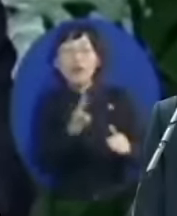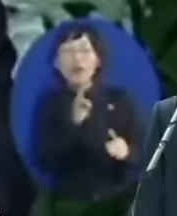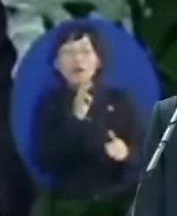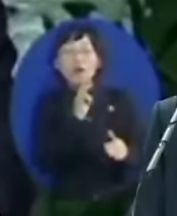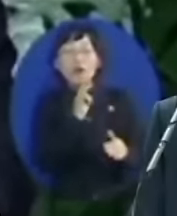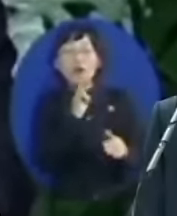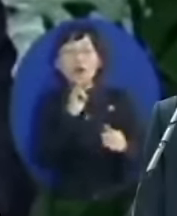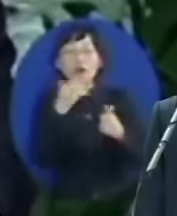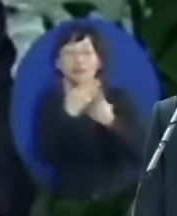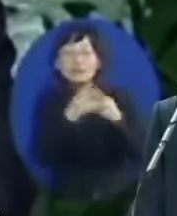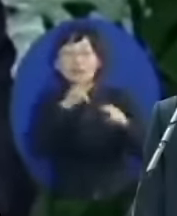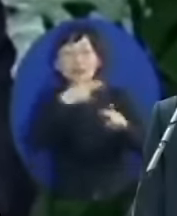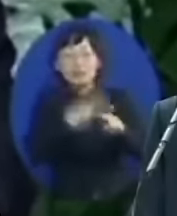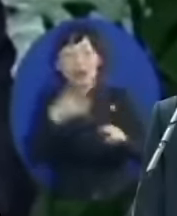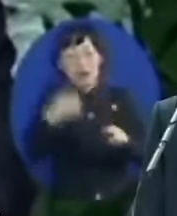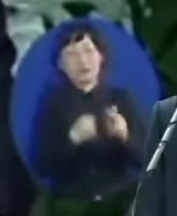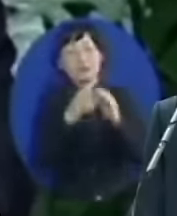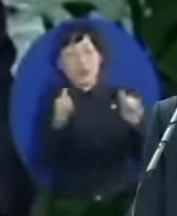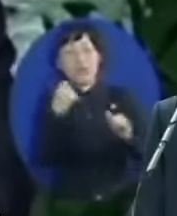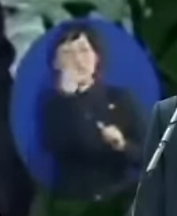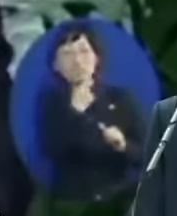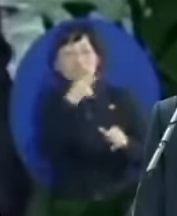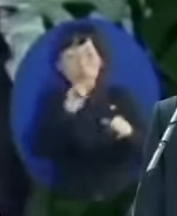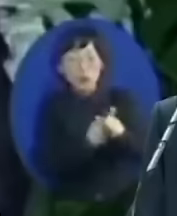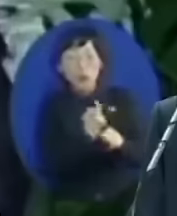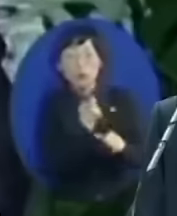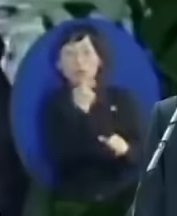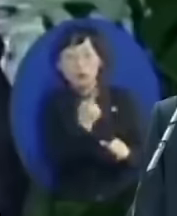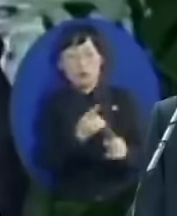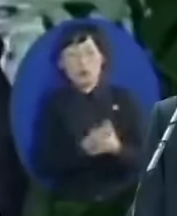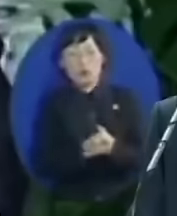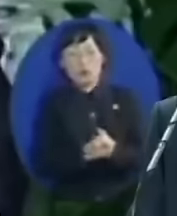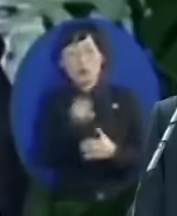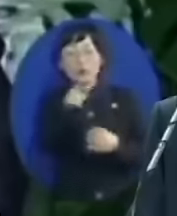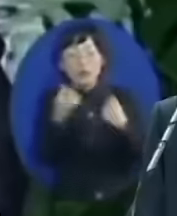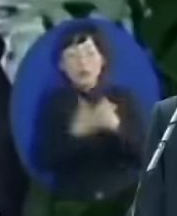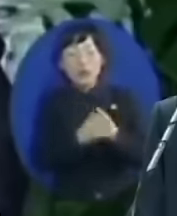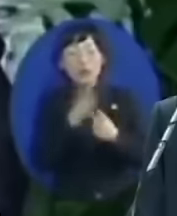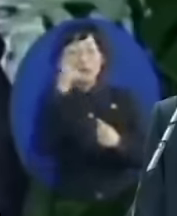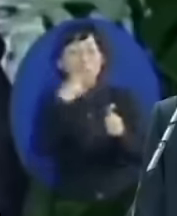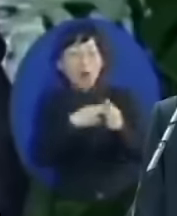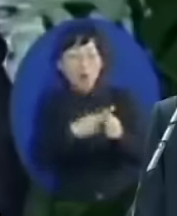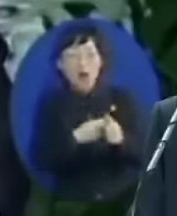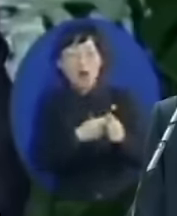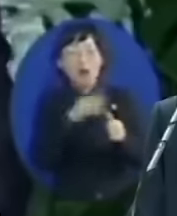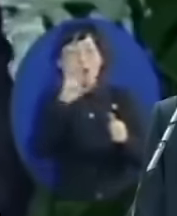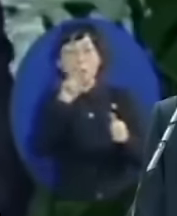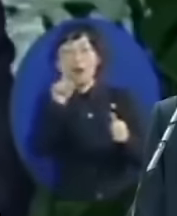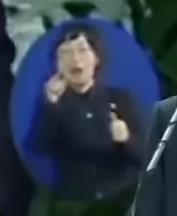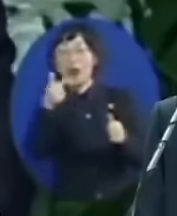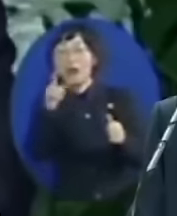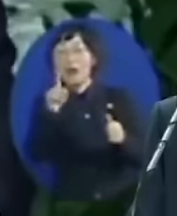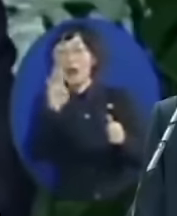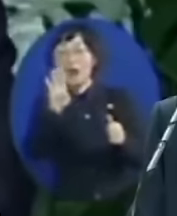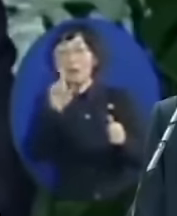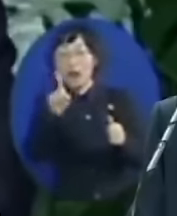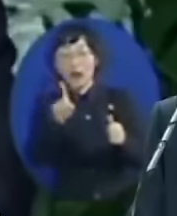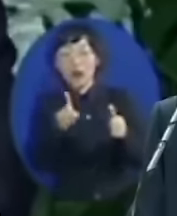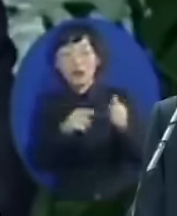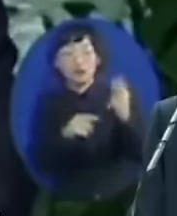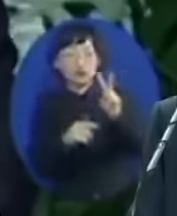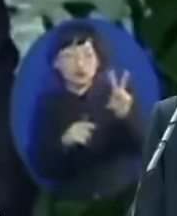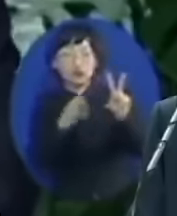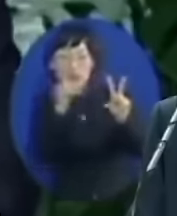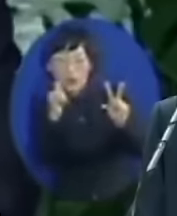통해서 예언을 하신 것입니다. 그래서 바울과 바나바를 따로 세워서 선교사로